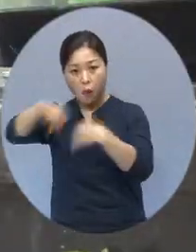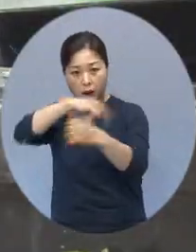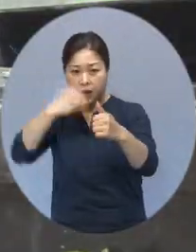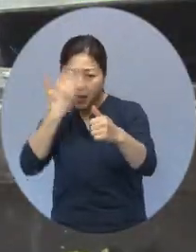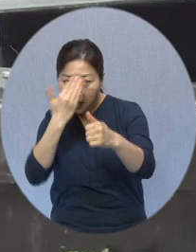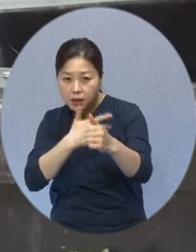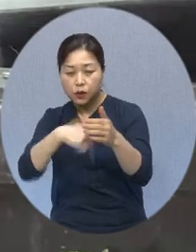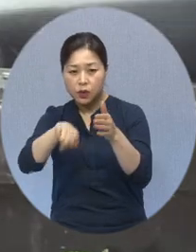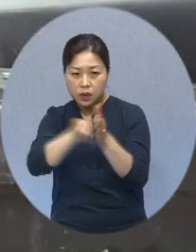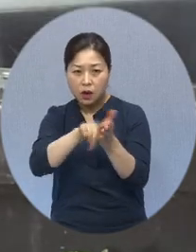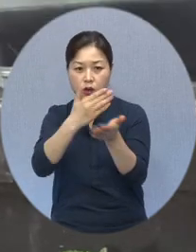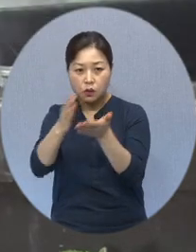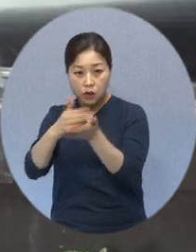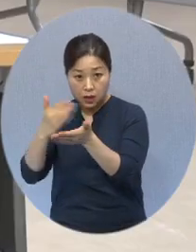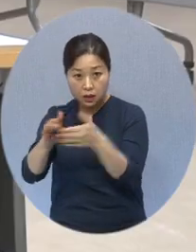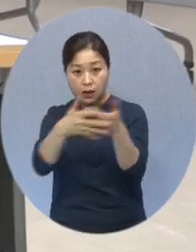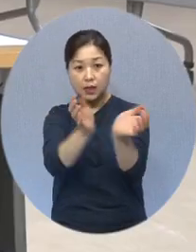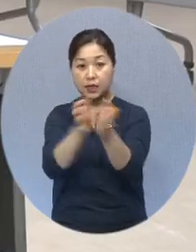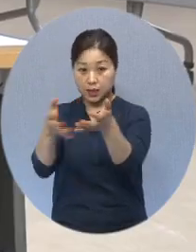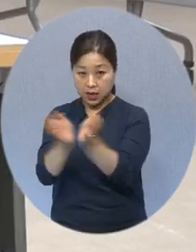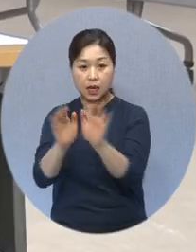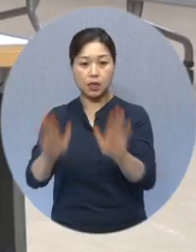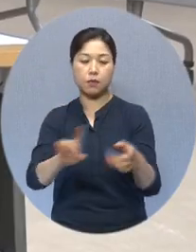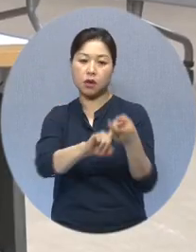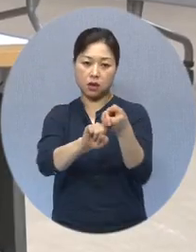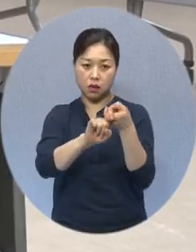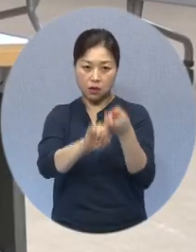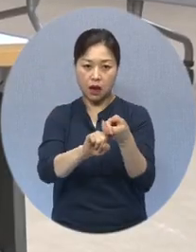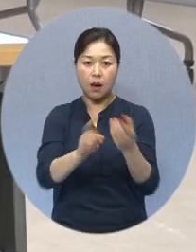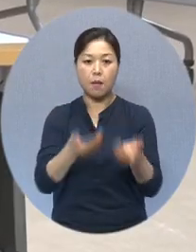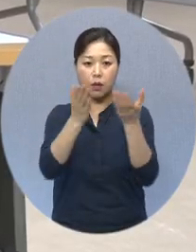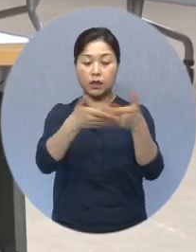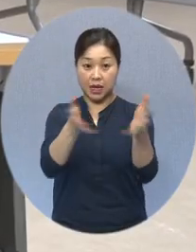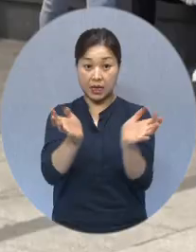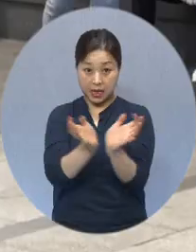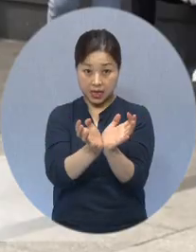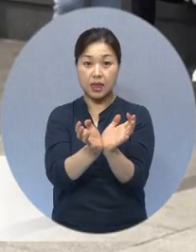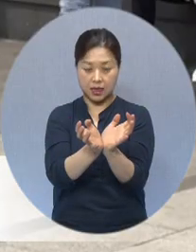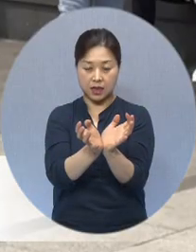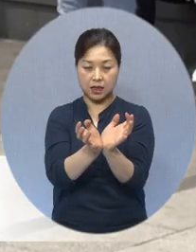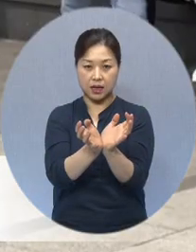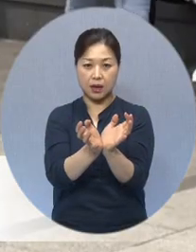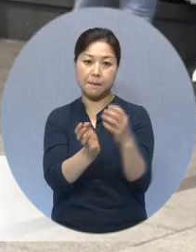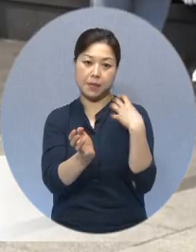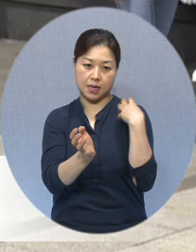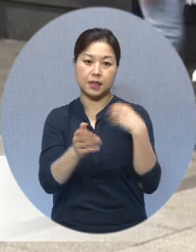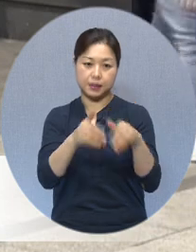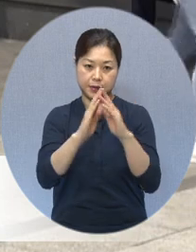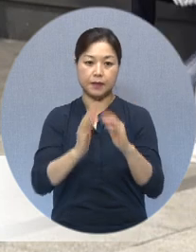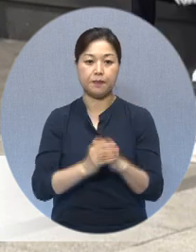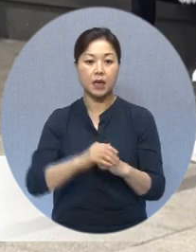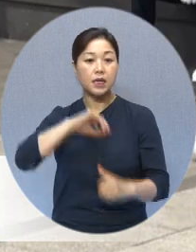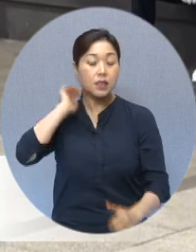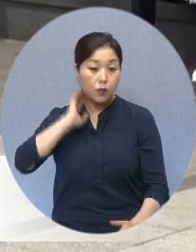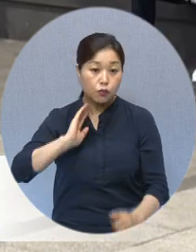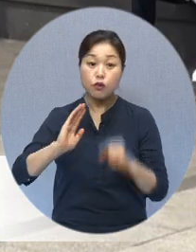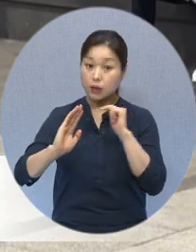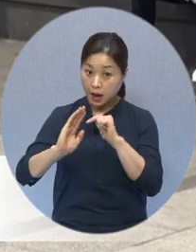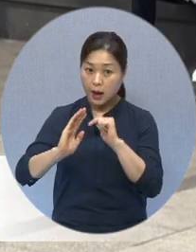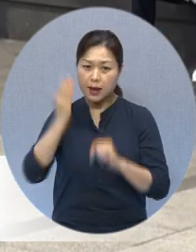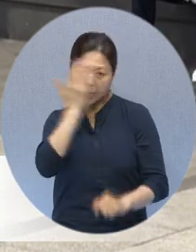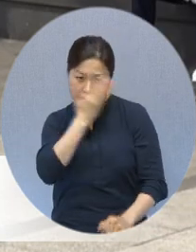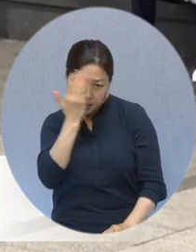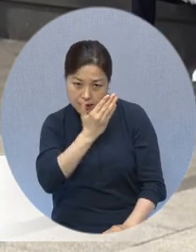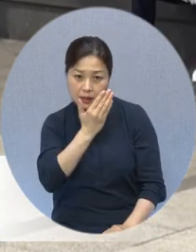시작했던 몇 개의 단체가 이번 연합봉사단의 모체가 되었습니다. 의정부가 깨끗해지고 쾌적한